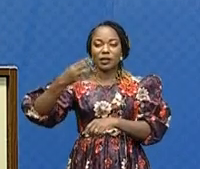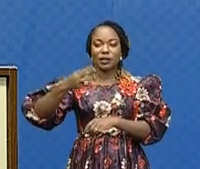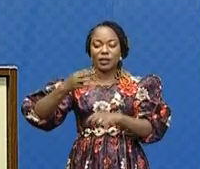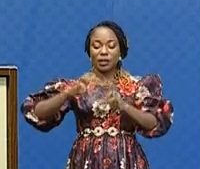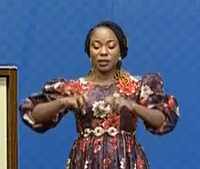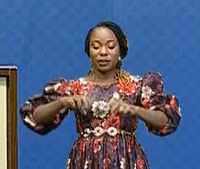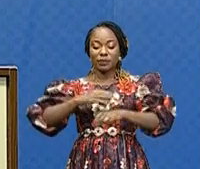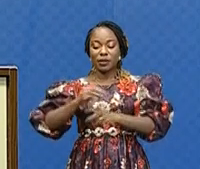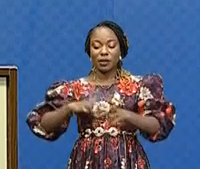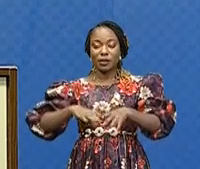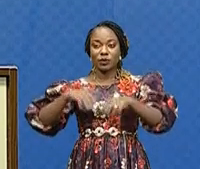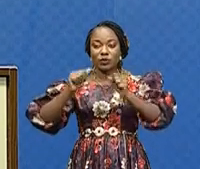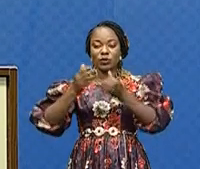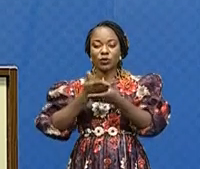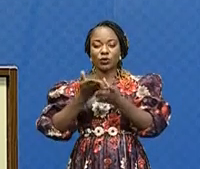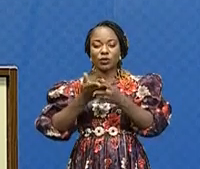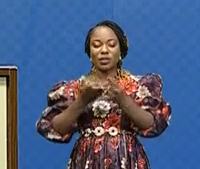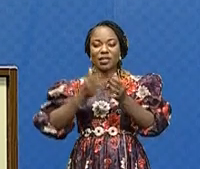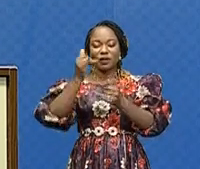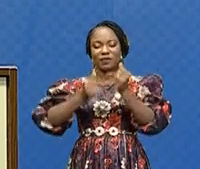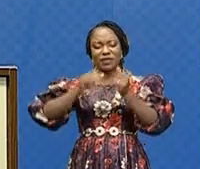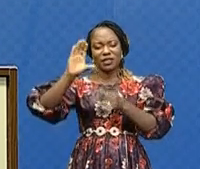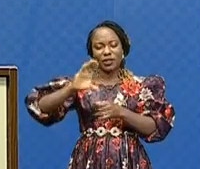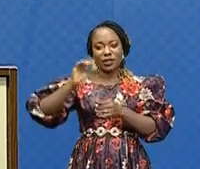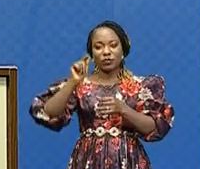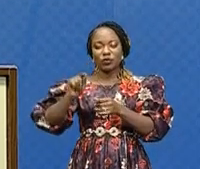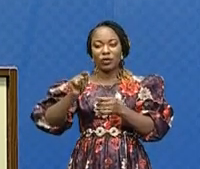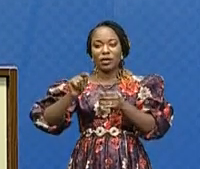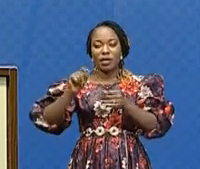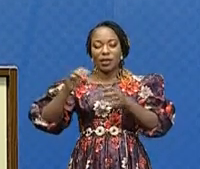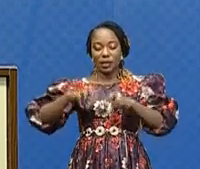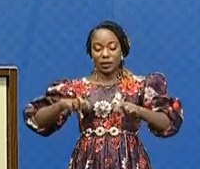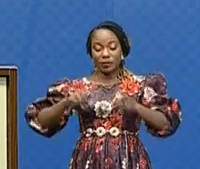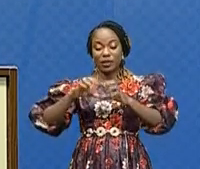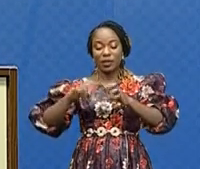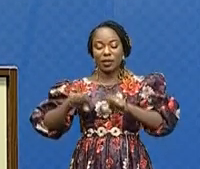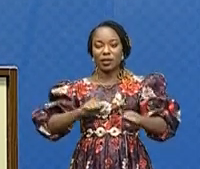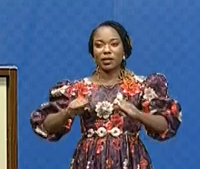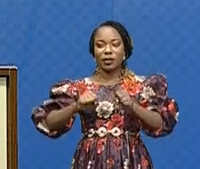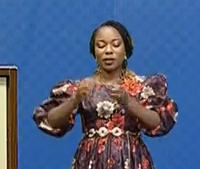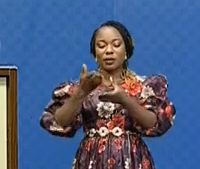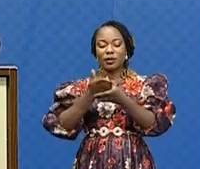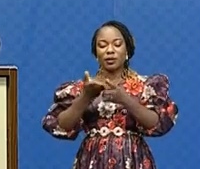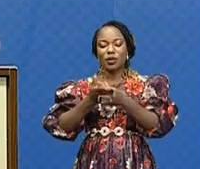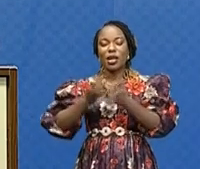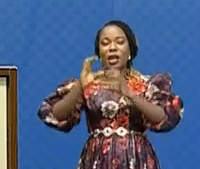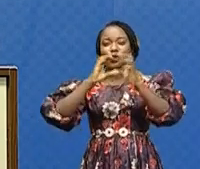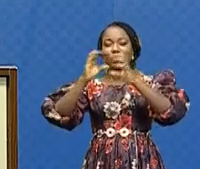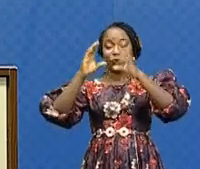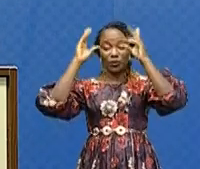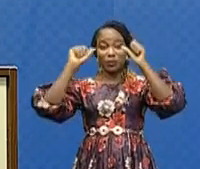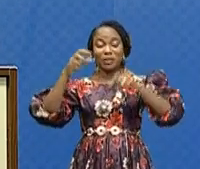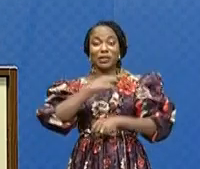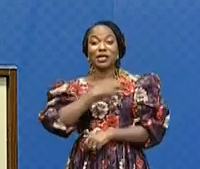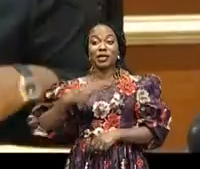et adoption des dossiers. Et enfin 5. Examen et adoption des textes. La communication du président de